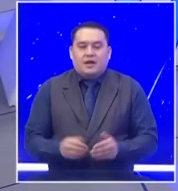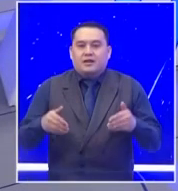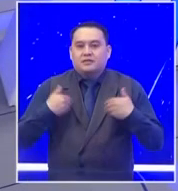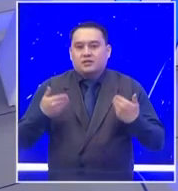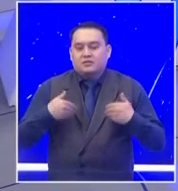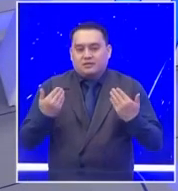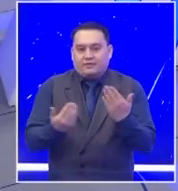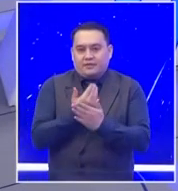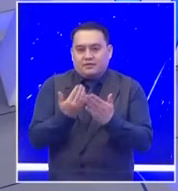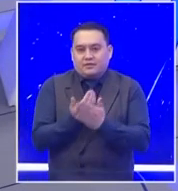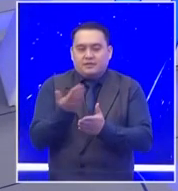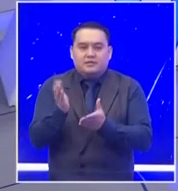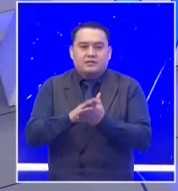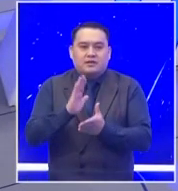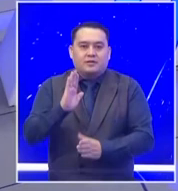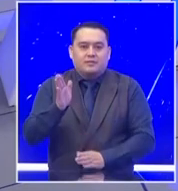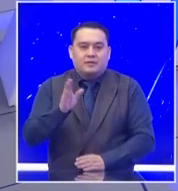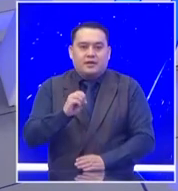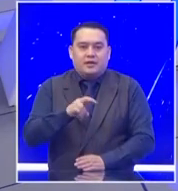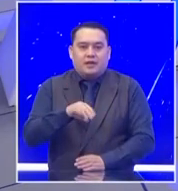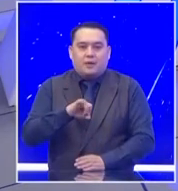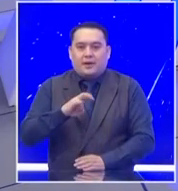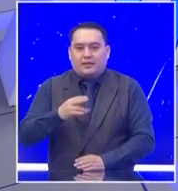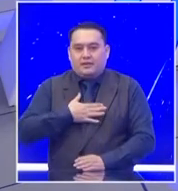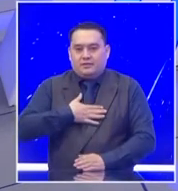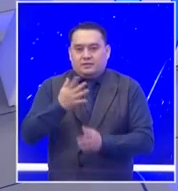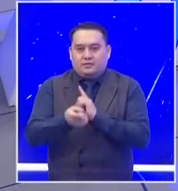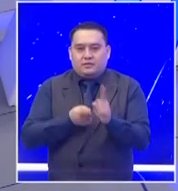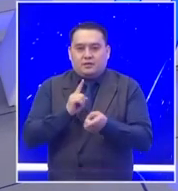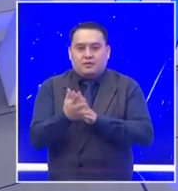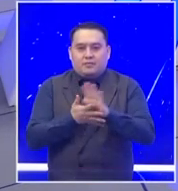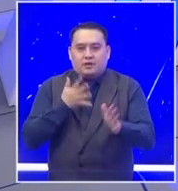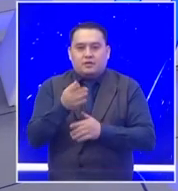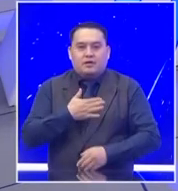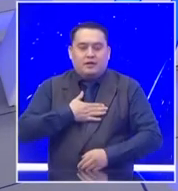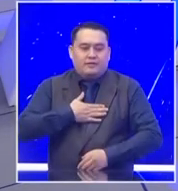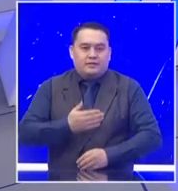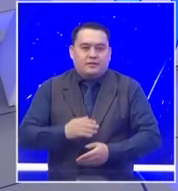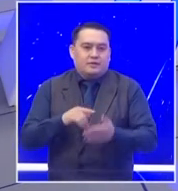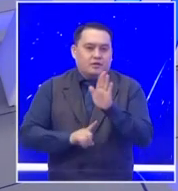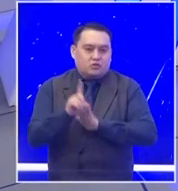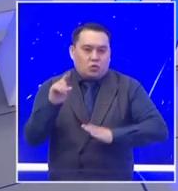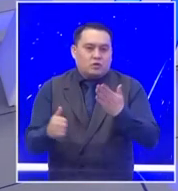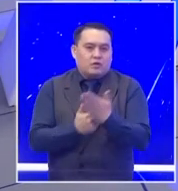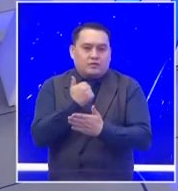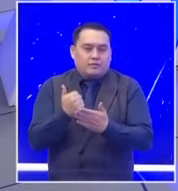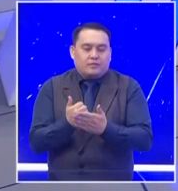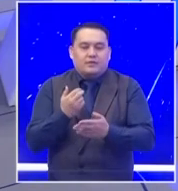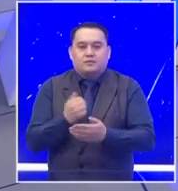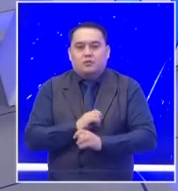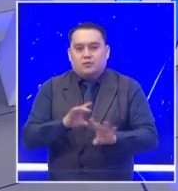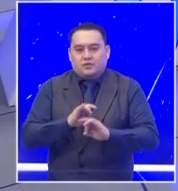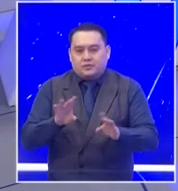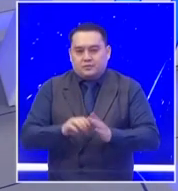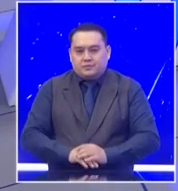Здравствуйте! Время новостей на телеканале ЖТСУ. В студии Еламан Раимбеков, и сурдоперевод обеспечивает Марат Жумабеков. И в начале выпуска коротко о самом